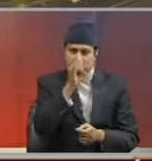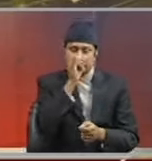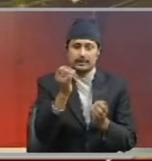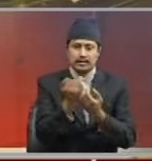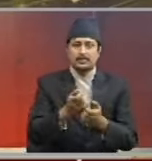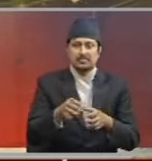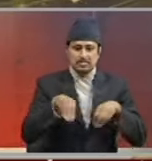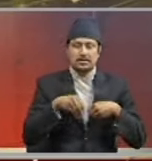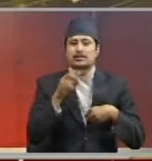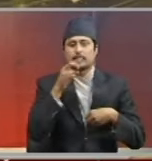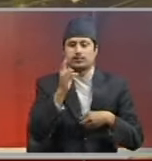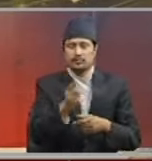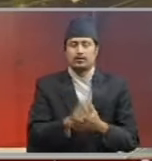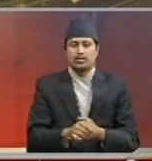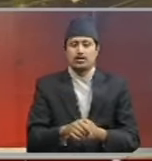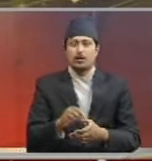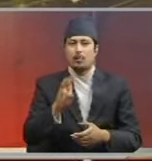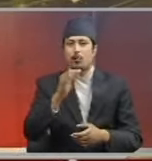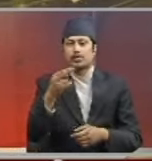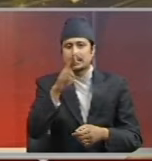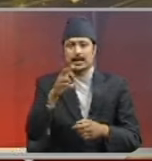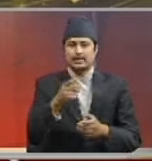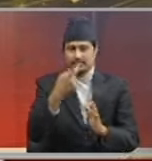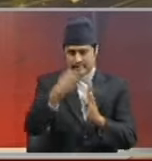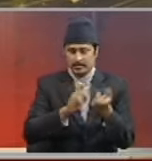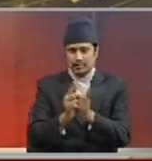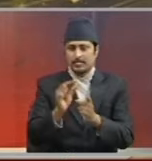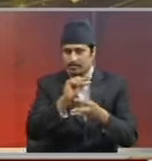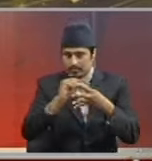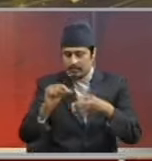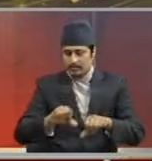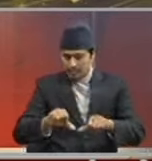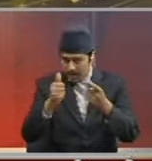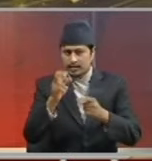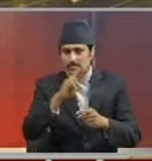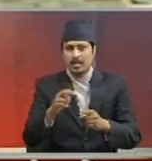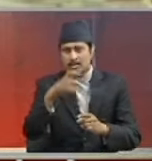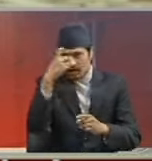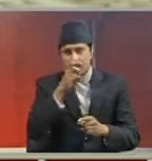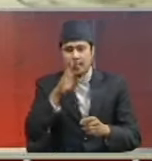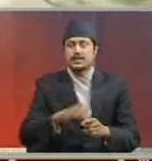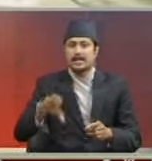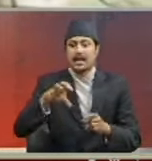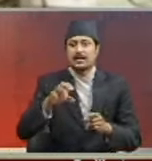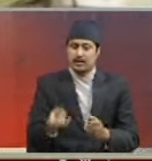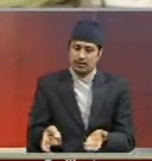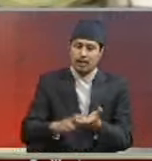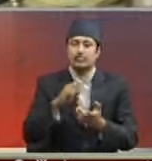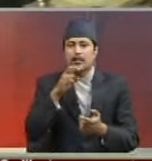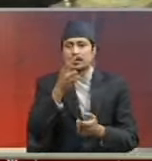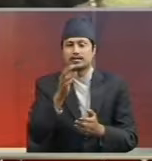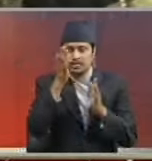सहमति जुट्न नसकेको हो। मोर्चाले संशोधन विधेयक परिमार्जनसहित पारित र तराईमा स्थानीय तह थप